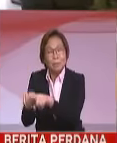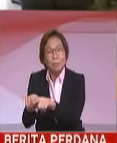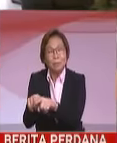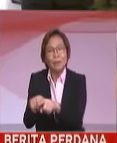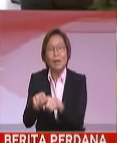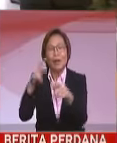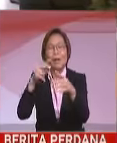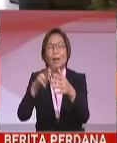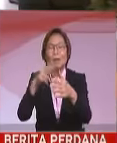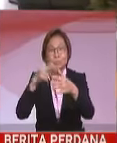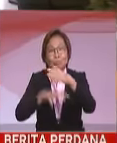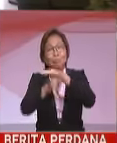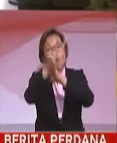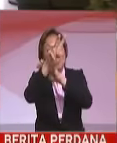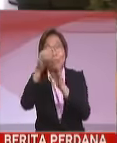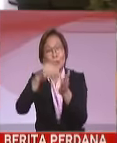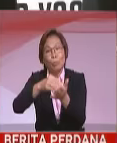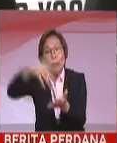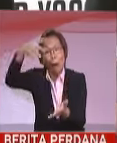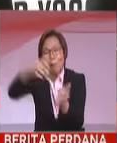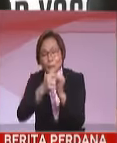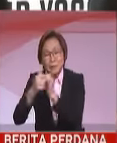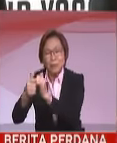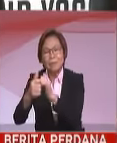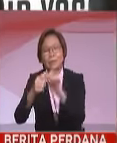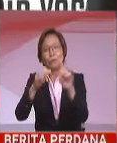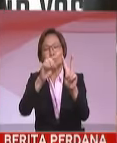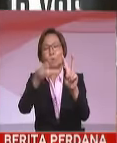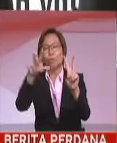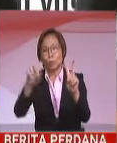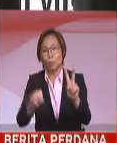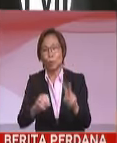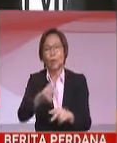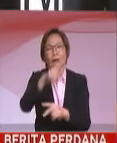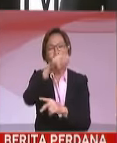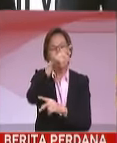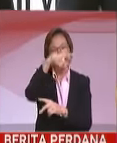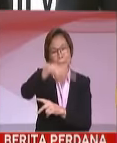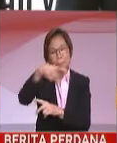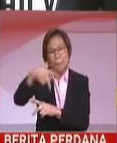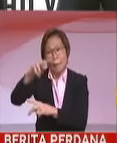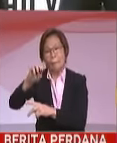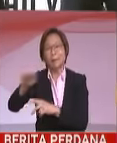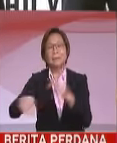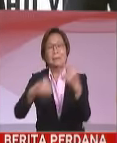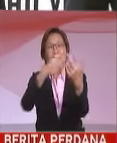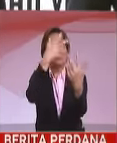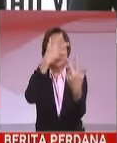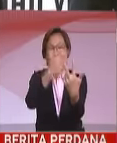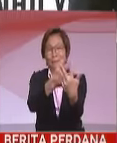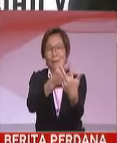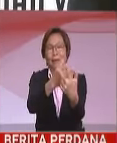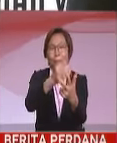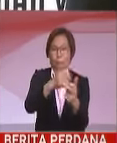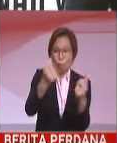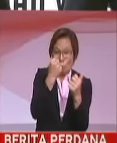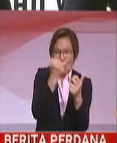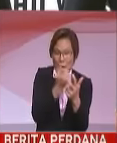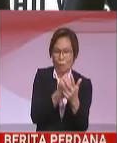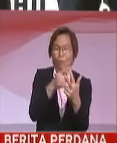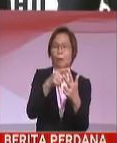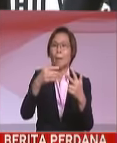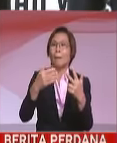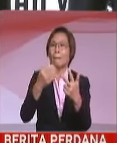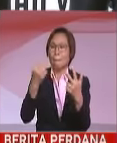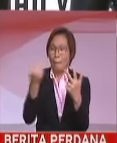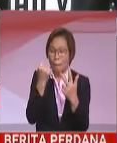Bersama 2030. Tiga objektif utama PPMJ 2030 ialah mapan ekonomi, mapan